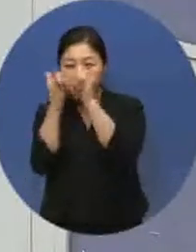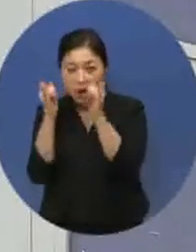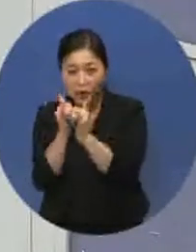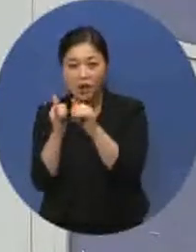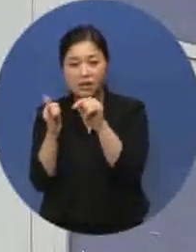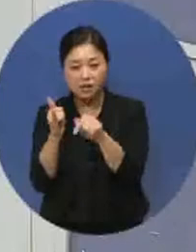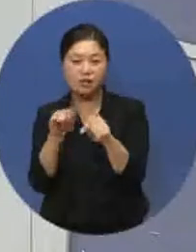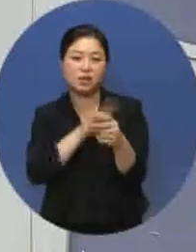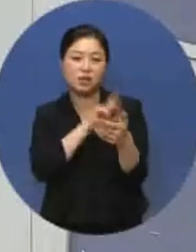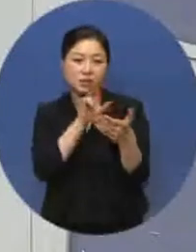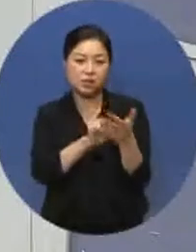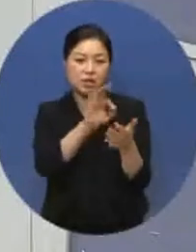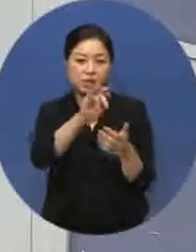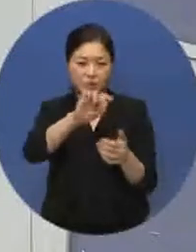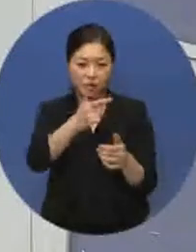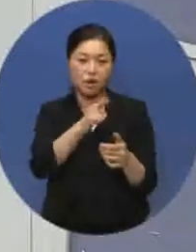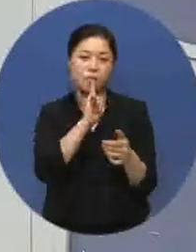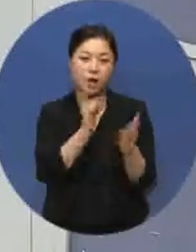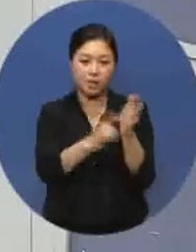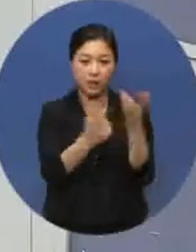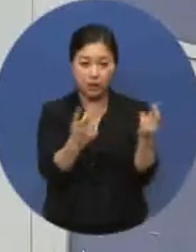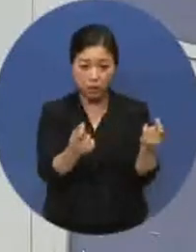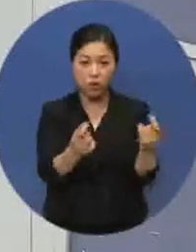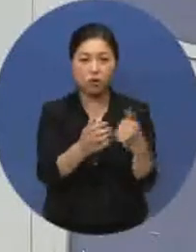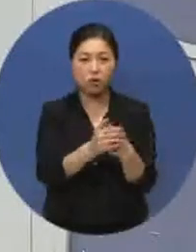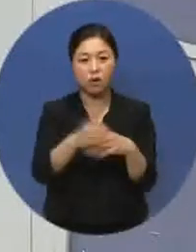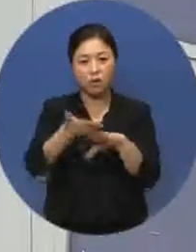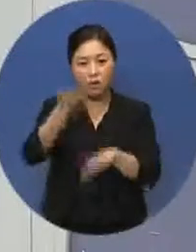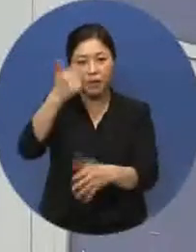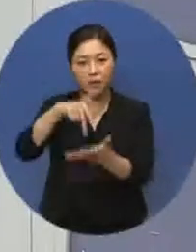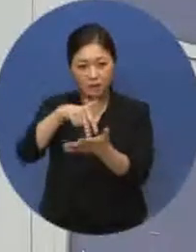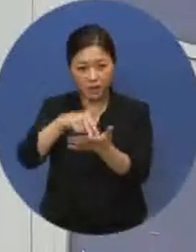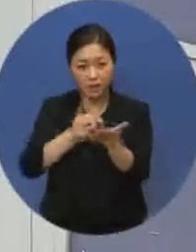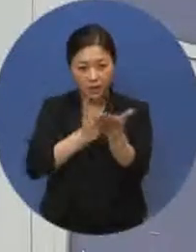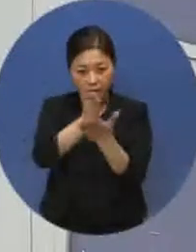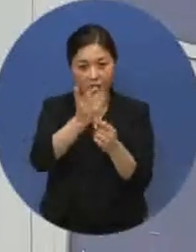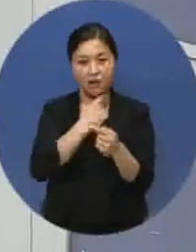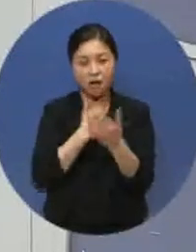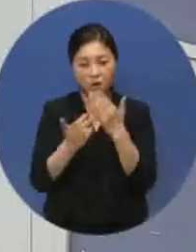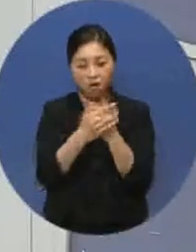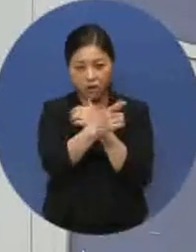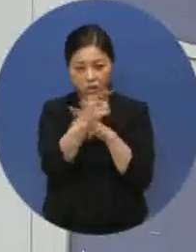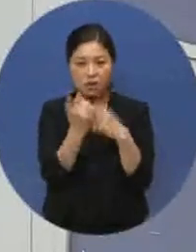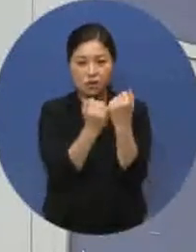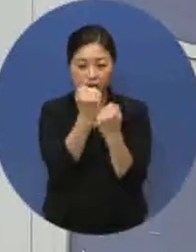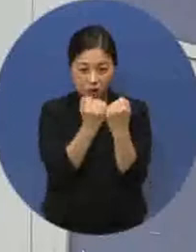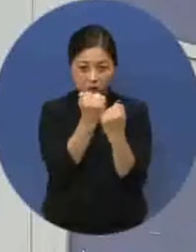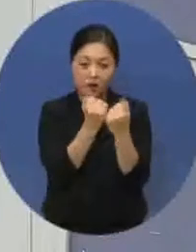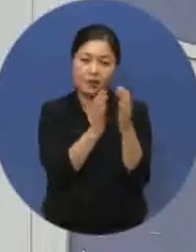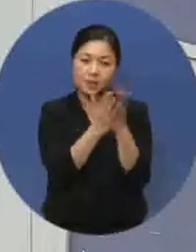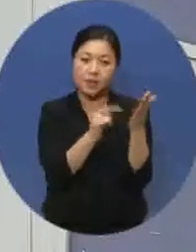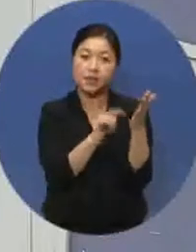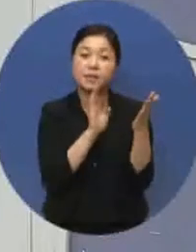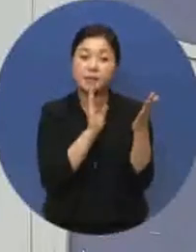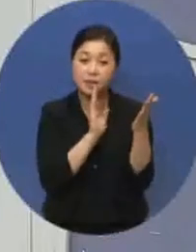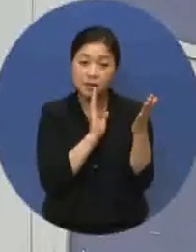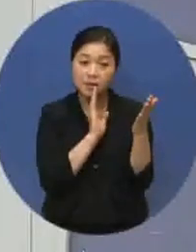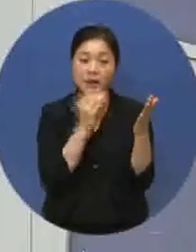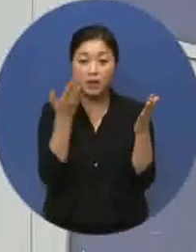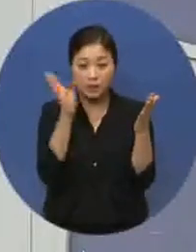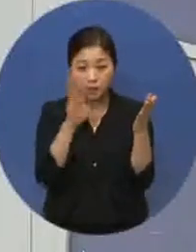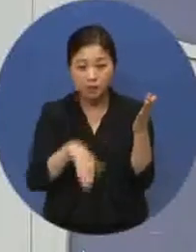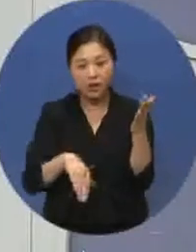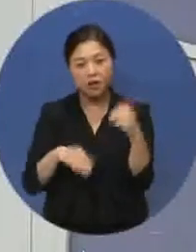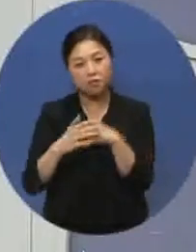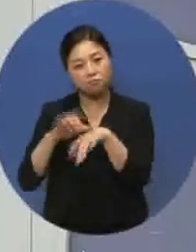후배들에게 선배로서의 어떤 그 나아갈 방향에 대한 제 경험을 설명해 준 책이지만 우리